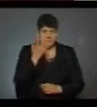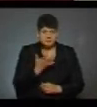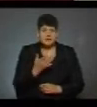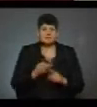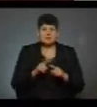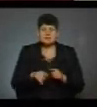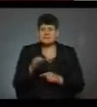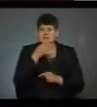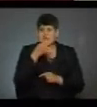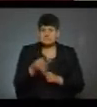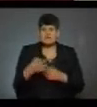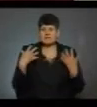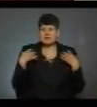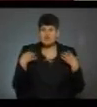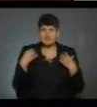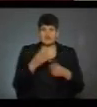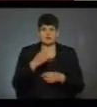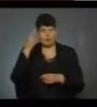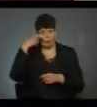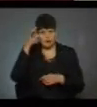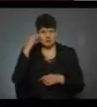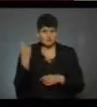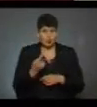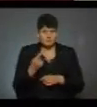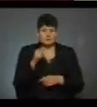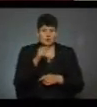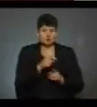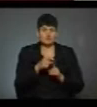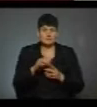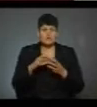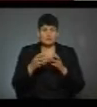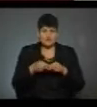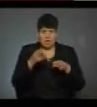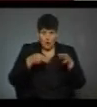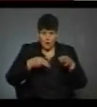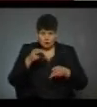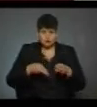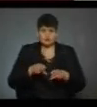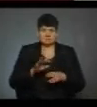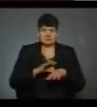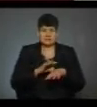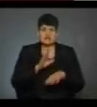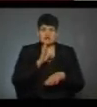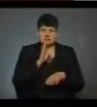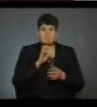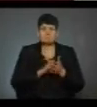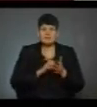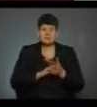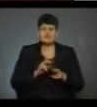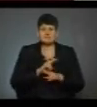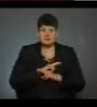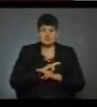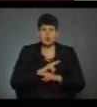начальник Нацполіції області Олександр Богомол. За його словами, за результатами розтину тіла дівчини, причина її смерті –